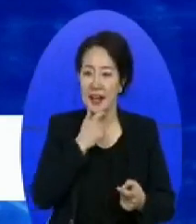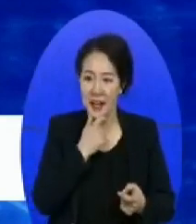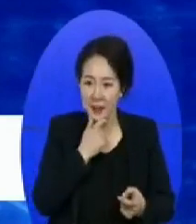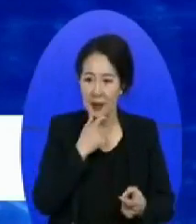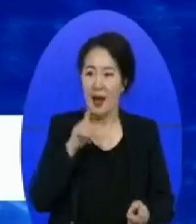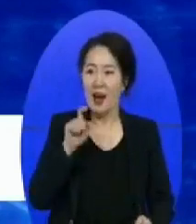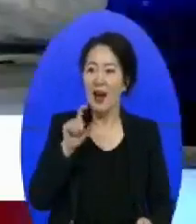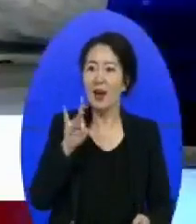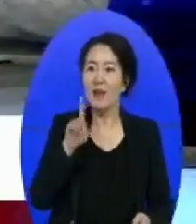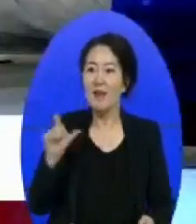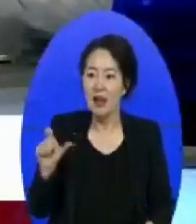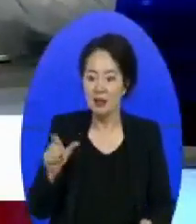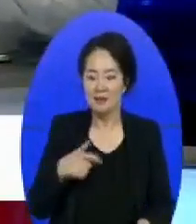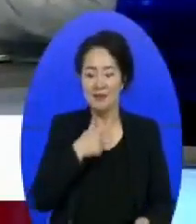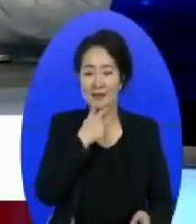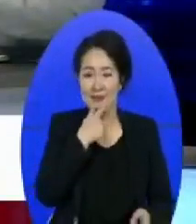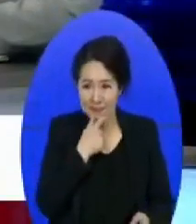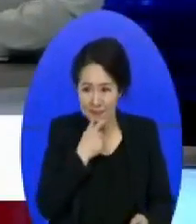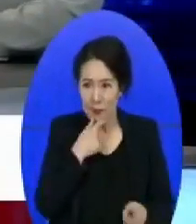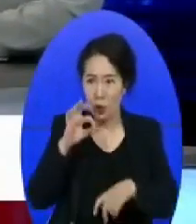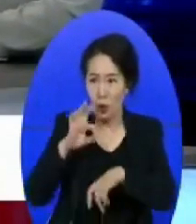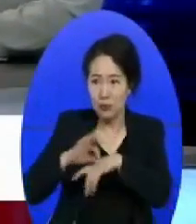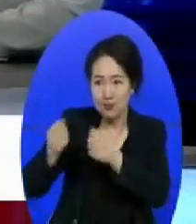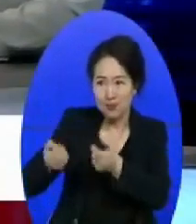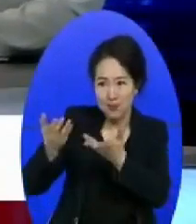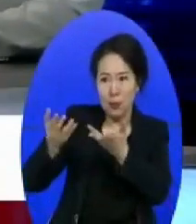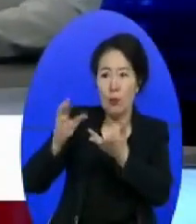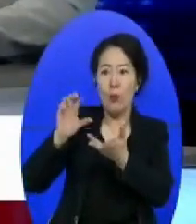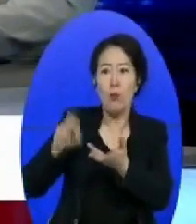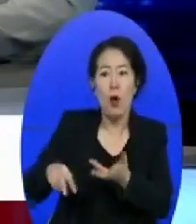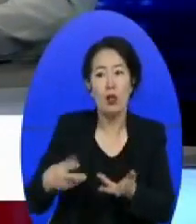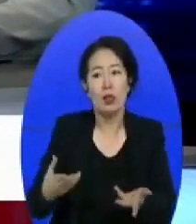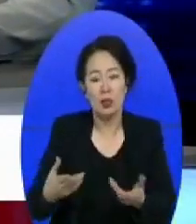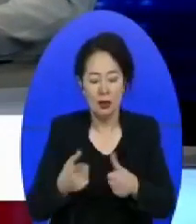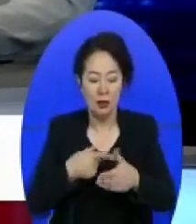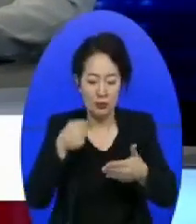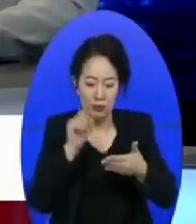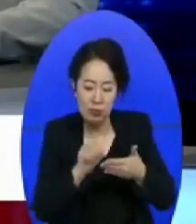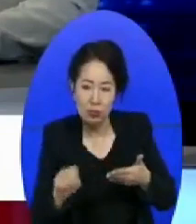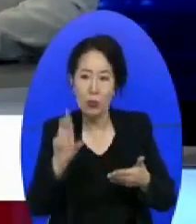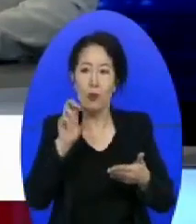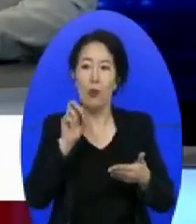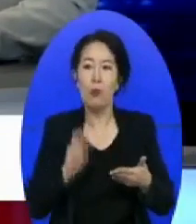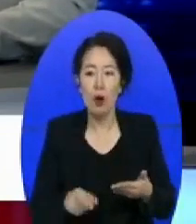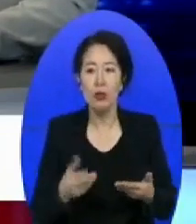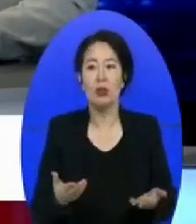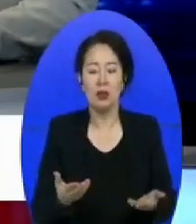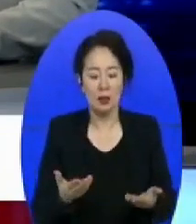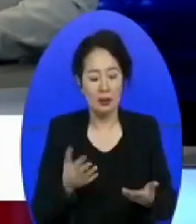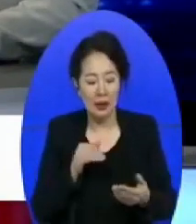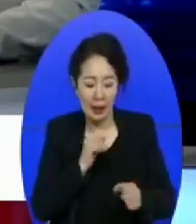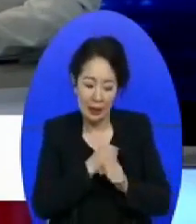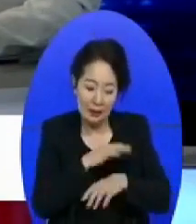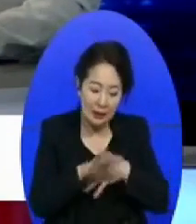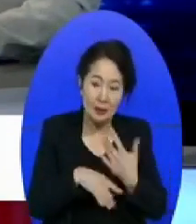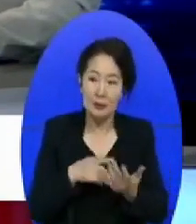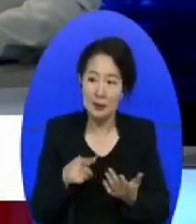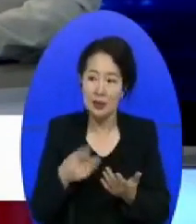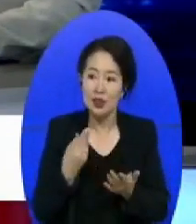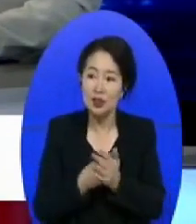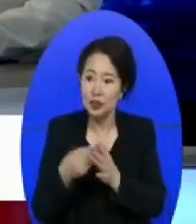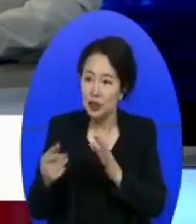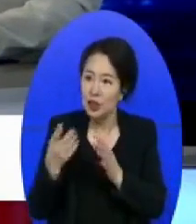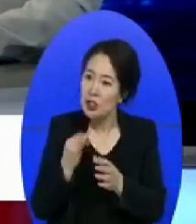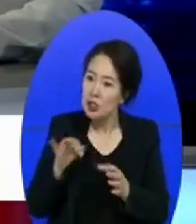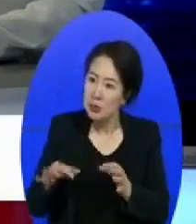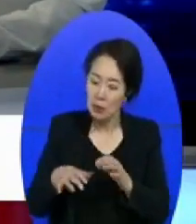одоо халдвар жишээлбэл ороод ирэх юм бол гэдэг ч юм уу, тийм ээ, бүртгэгдвэл гэсэн юм байдал шилжиж ажиллаж эхэлж байна л да. Тэгэхээр танай хэлийн